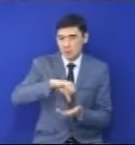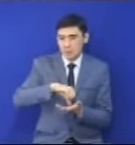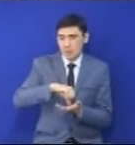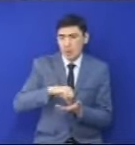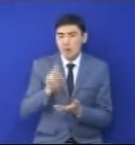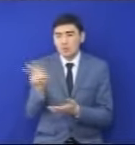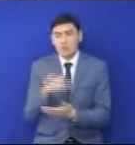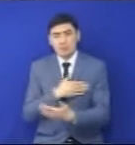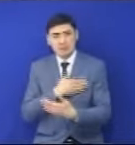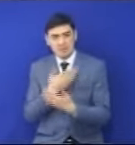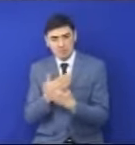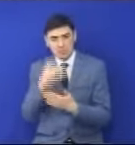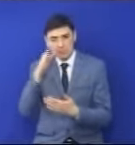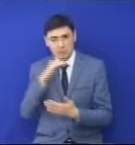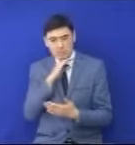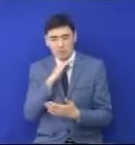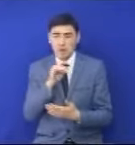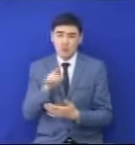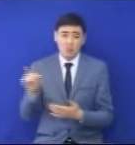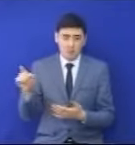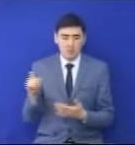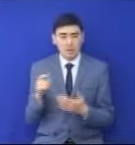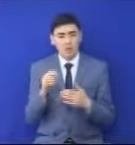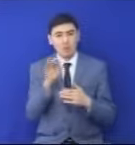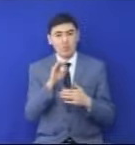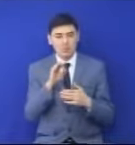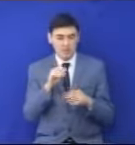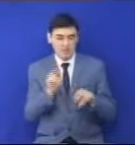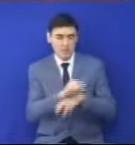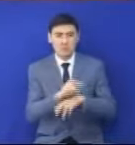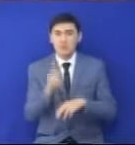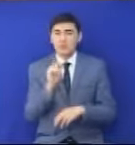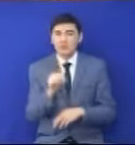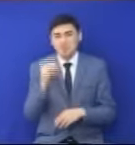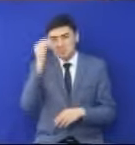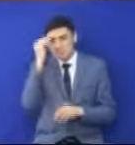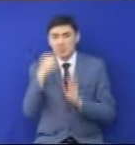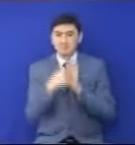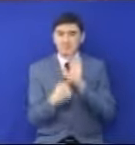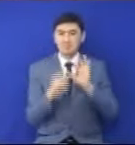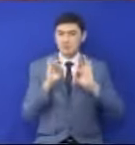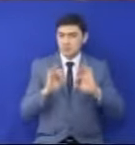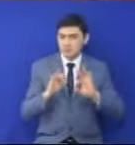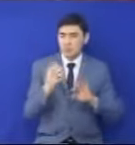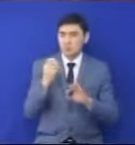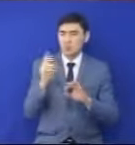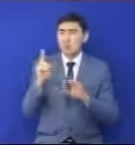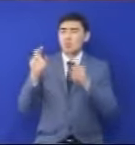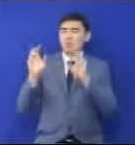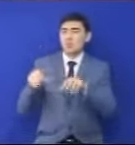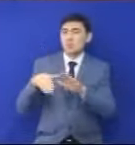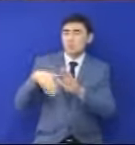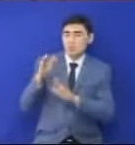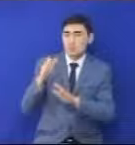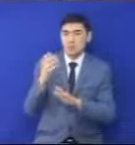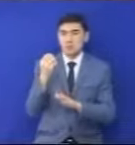белсенді ата-аналар отбасындағы әке тәрбиесі туралы ойларымен бөлісті. Соңында қатысушылар ең үздік төраға, алтын жүрек және